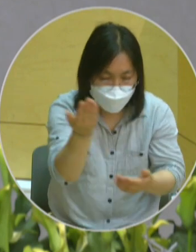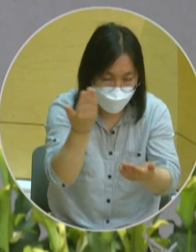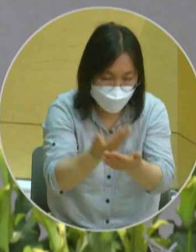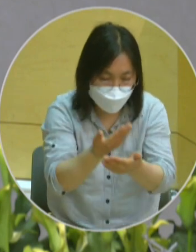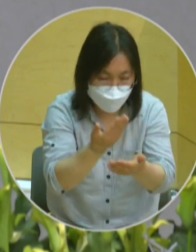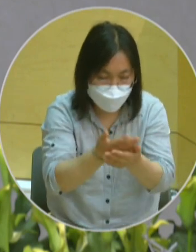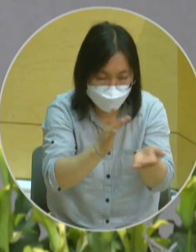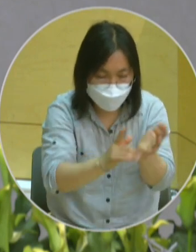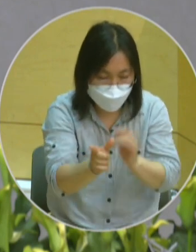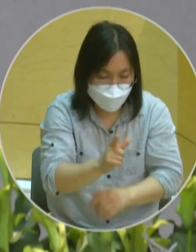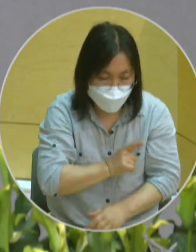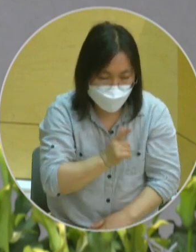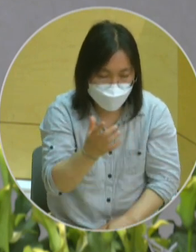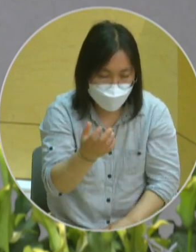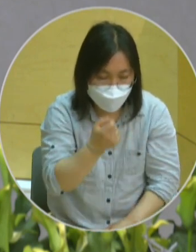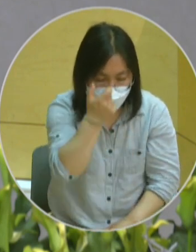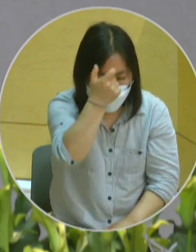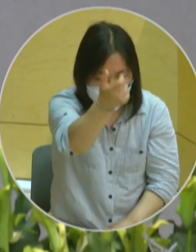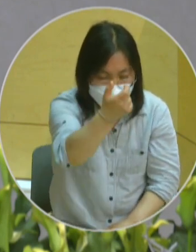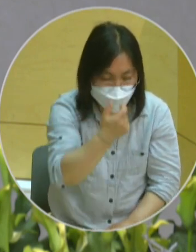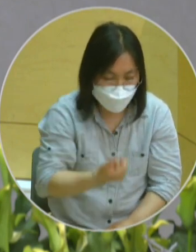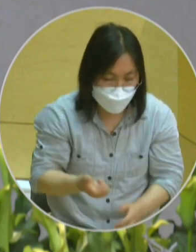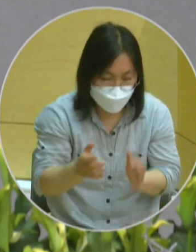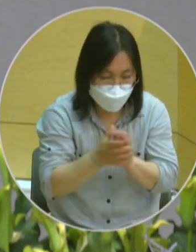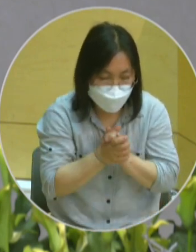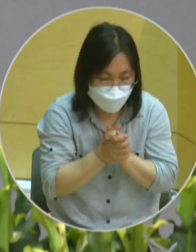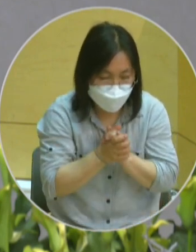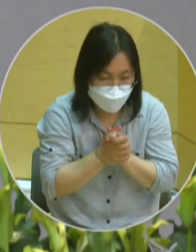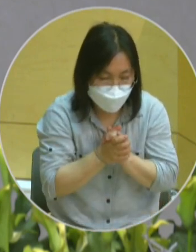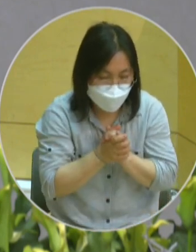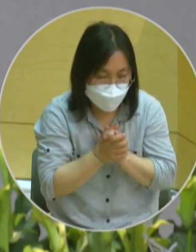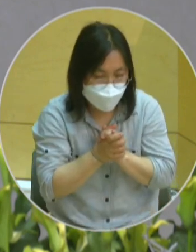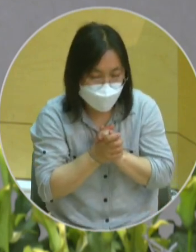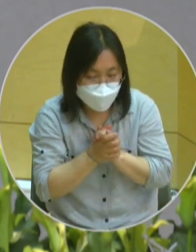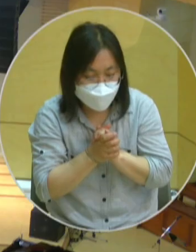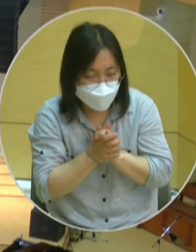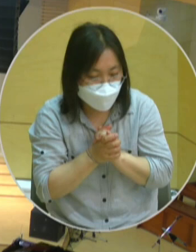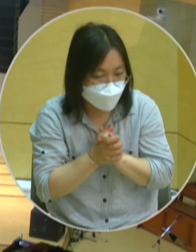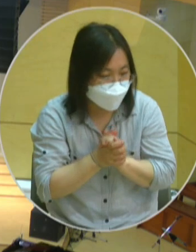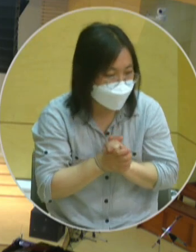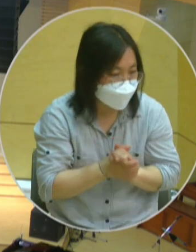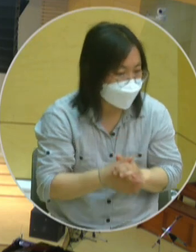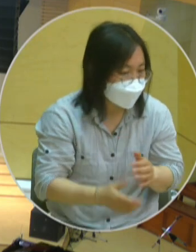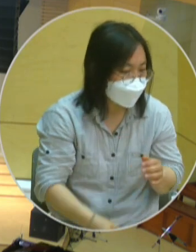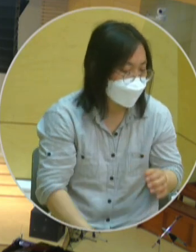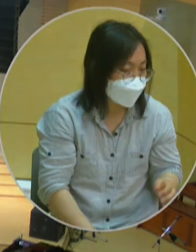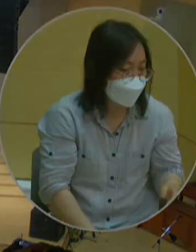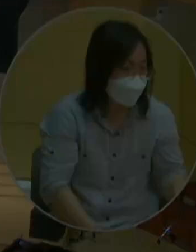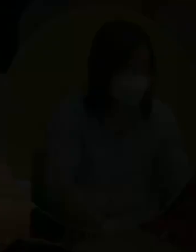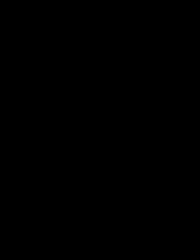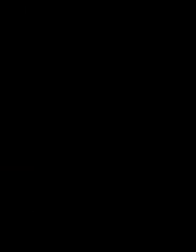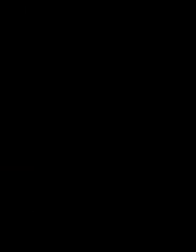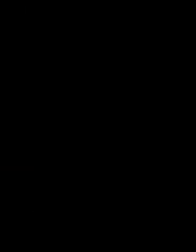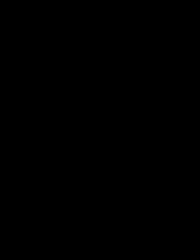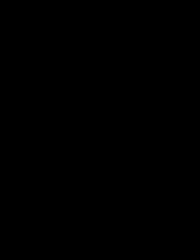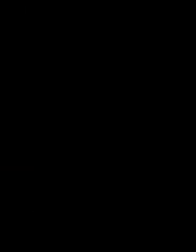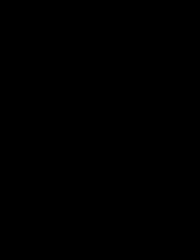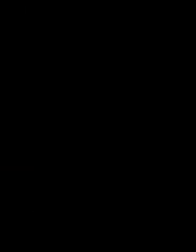주시옵소서. 예수님의 이름으로 기도드립니다. 아멘. 다 함께 일어나셔서